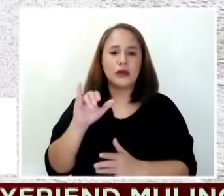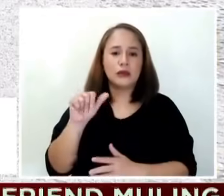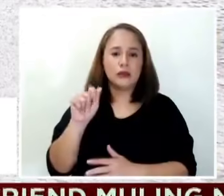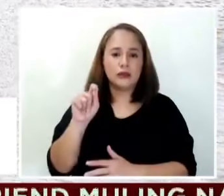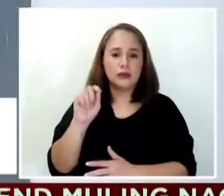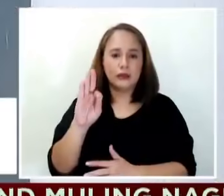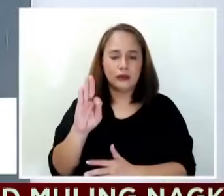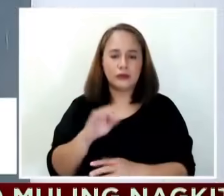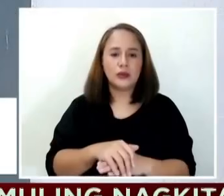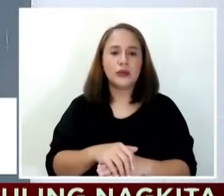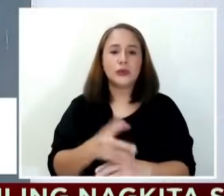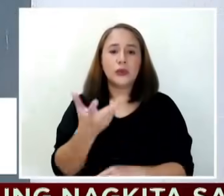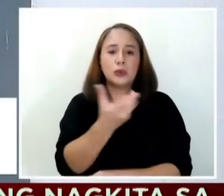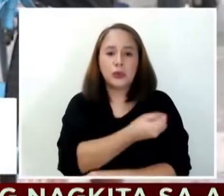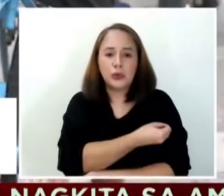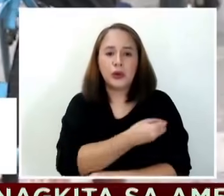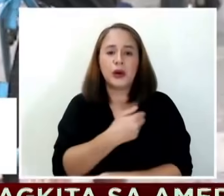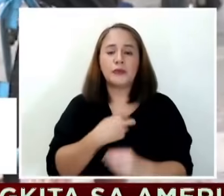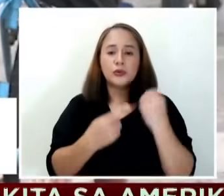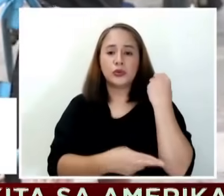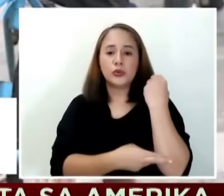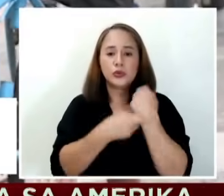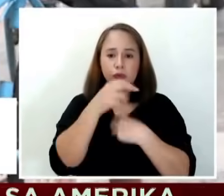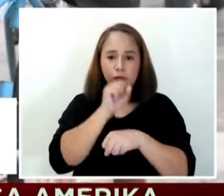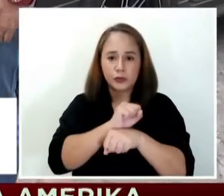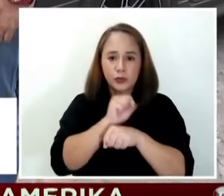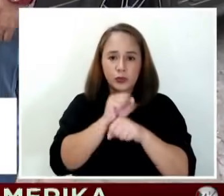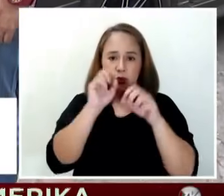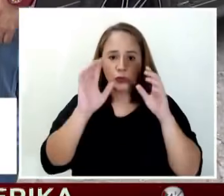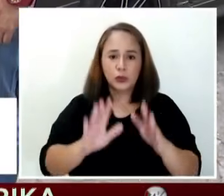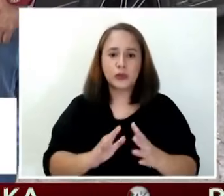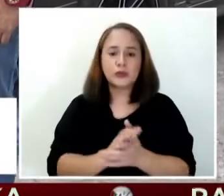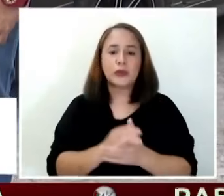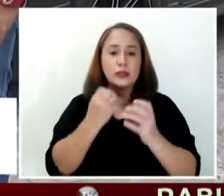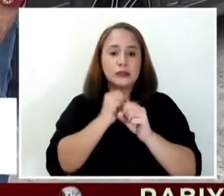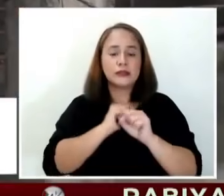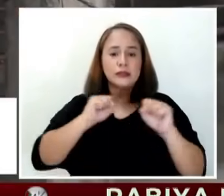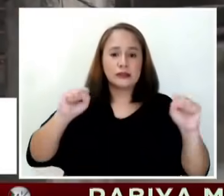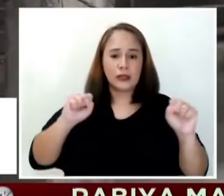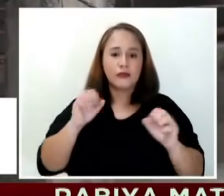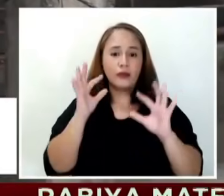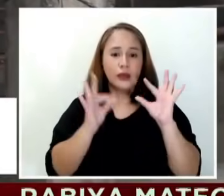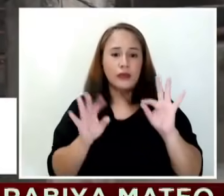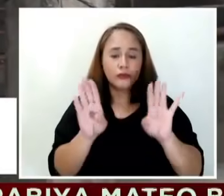na bakunahan ang mga resort workers para siguradong ligtas kapag